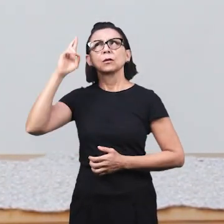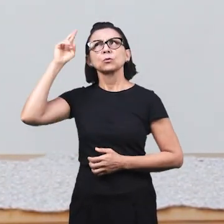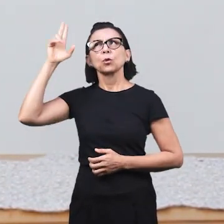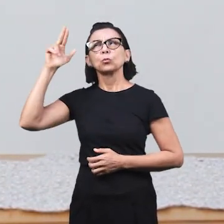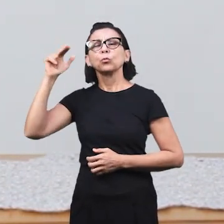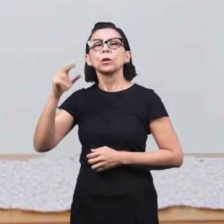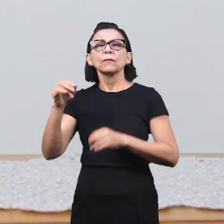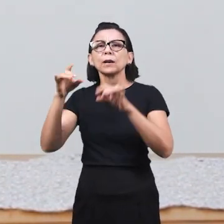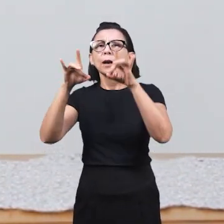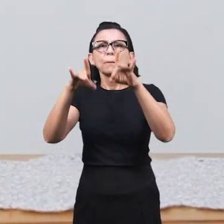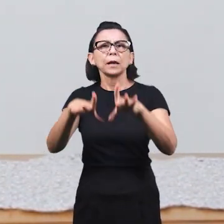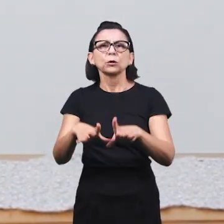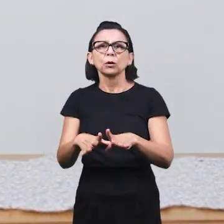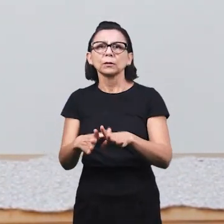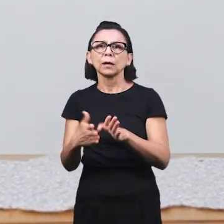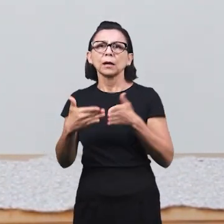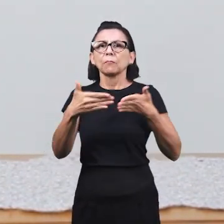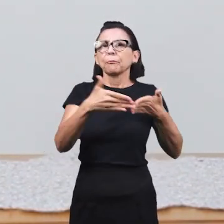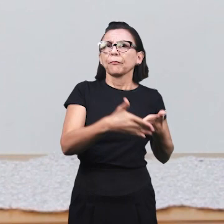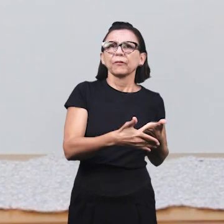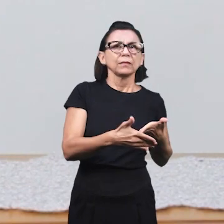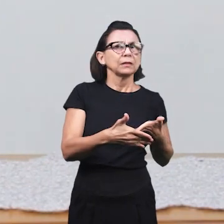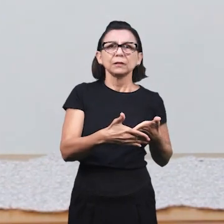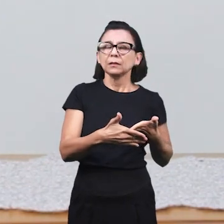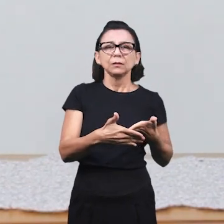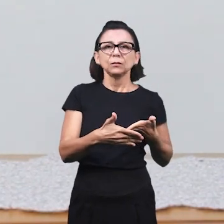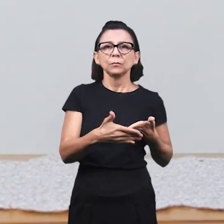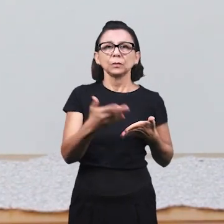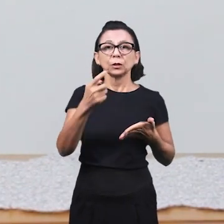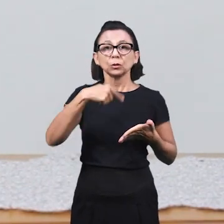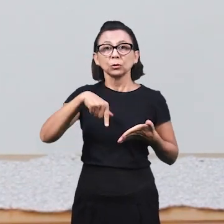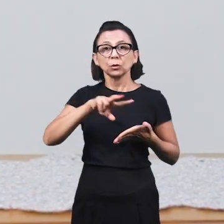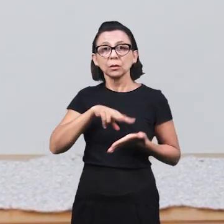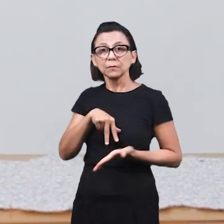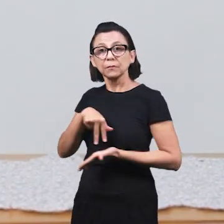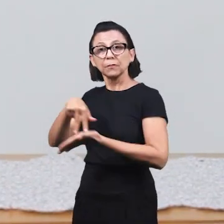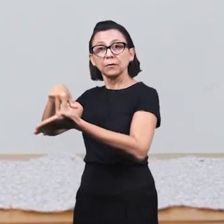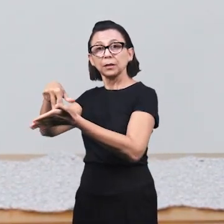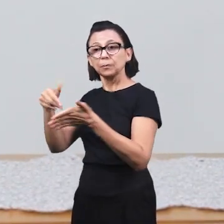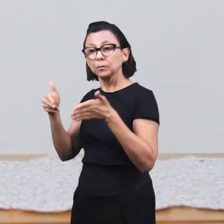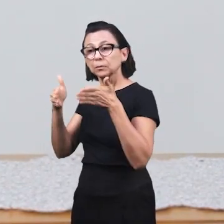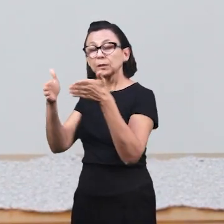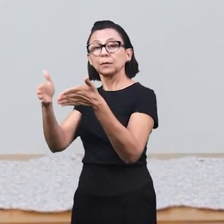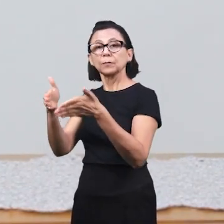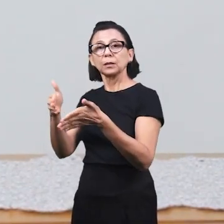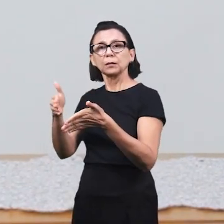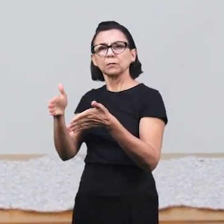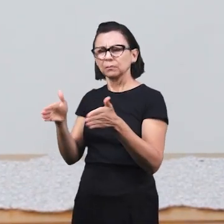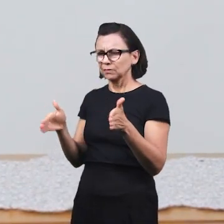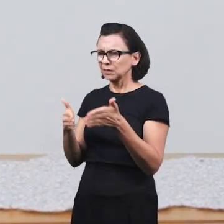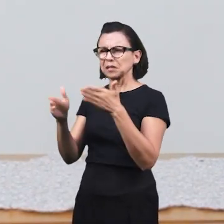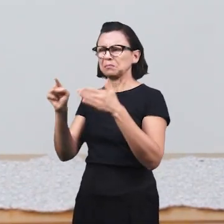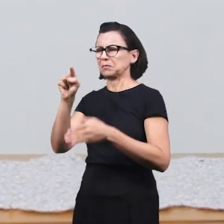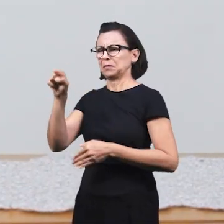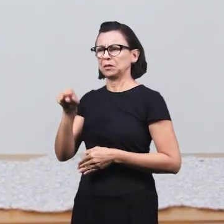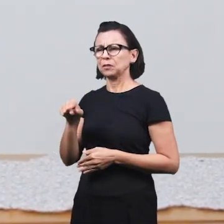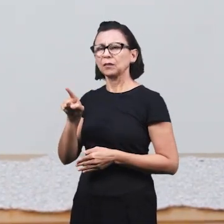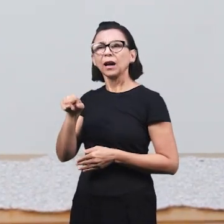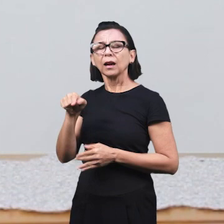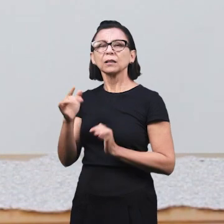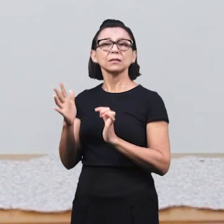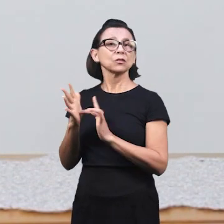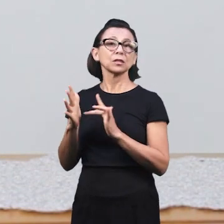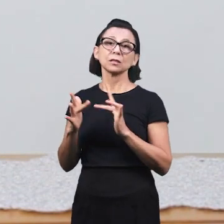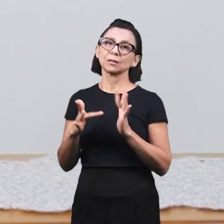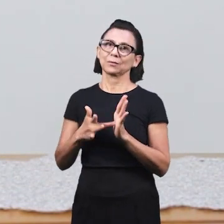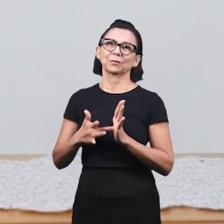хранит от того, чтобы мы не поколебались. Мы идем твердо по пути. Путь — это Иисус, это